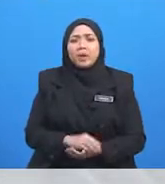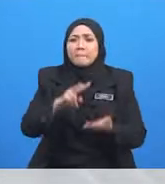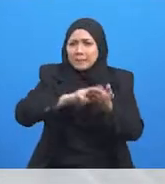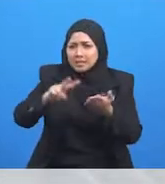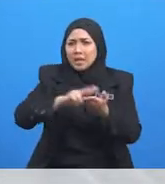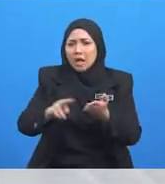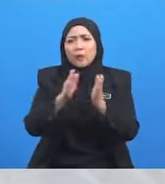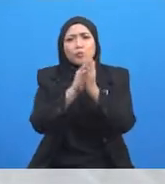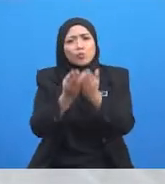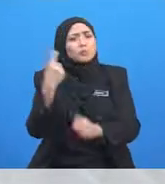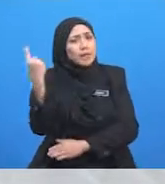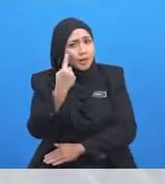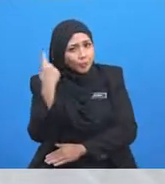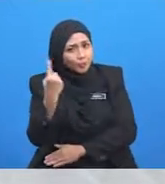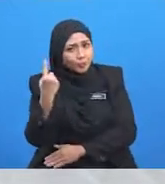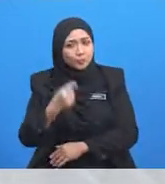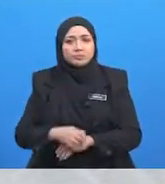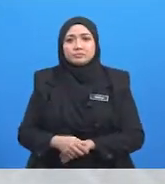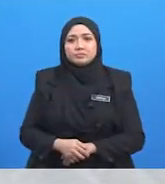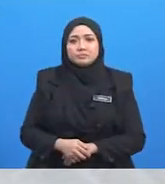Bacalah buku selalu.